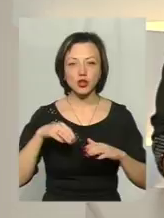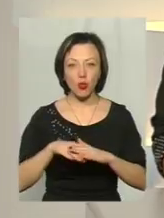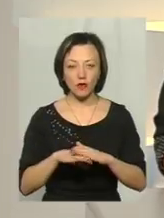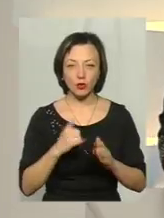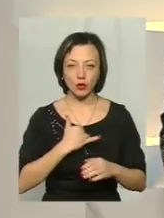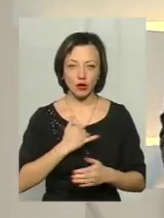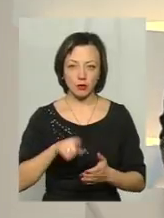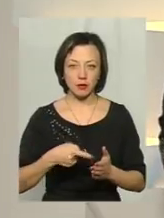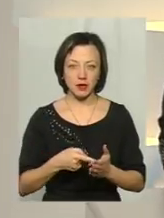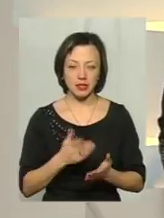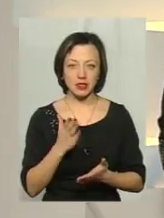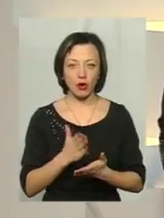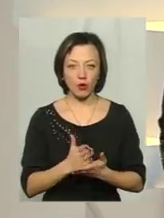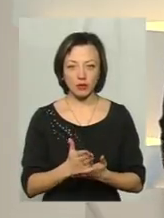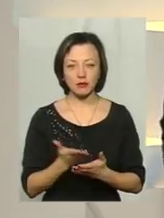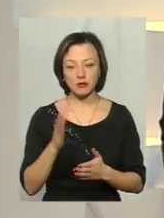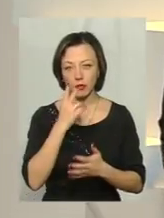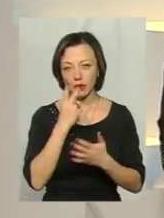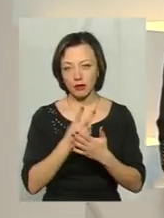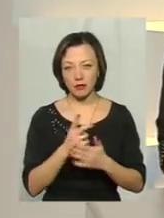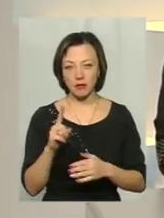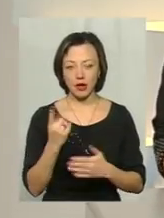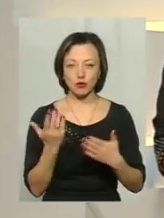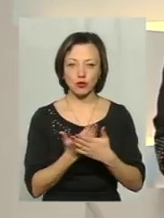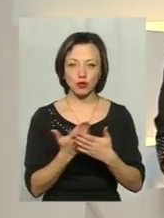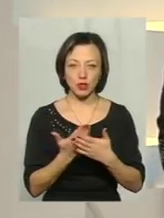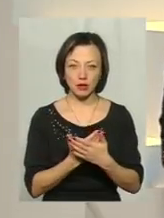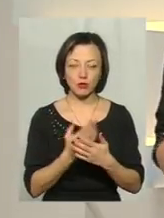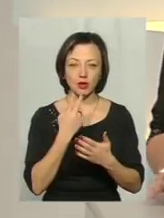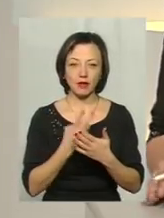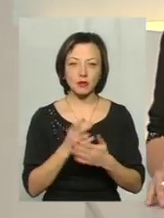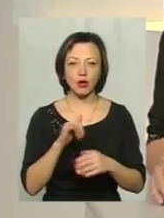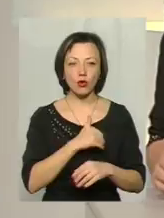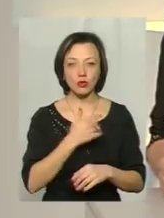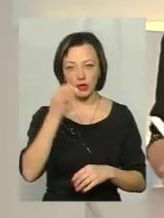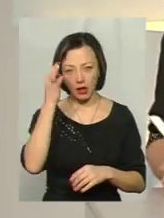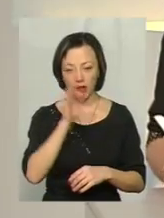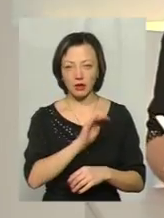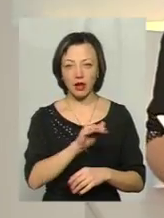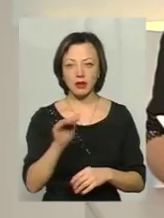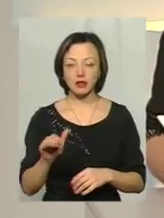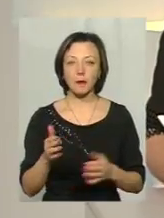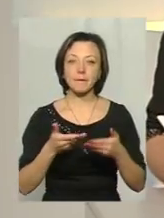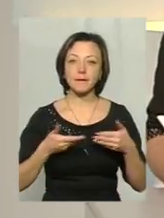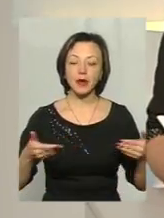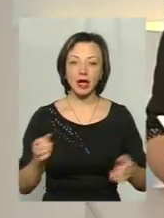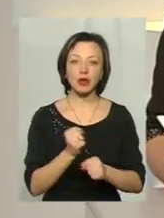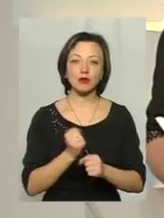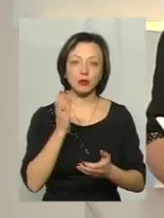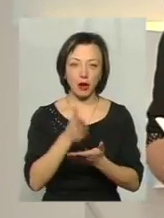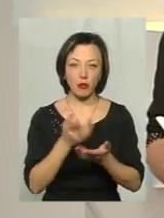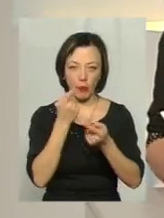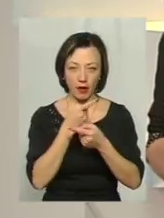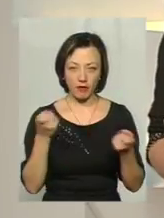у нашому місті знаходяться. Отож, у першому сюжеті зараз ми це подивимося. Я хочу нагадати усім, що ми працюємо у прямому